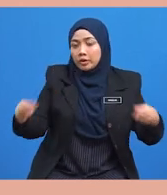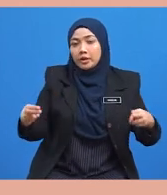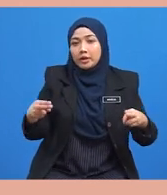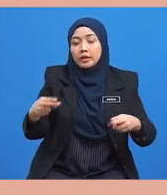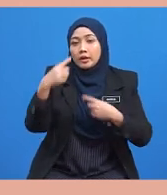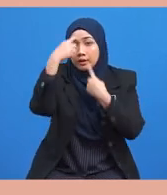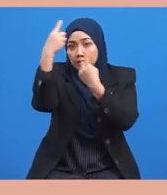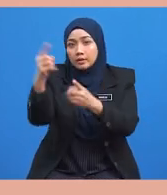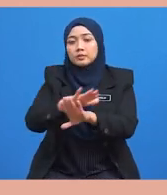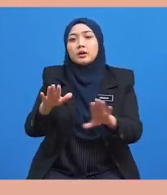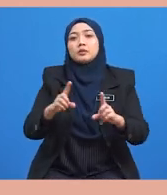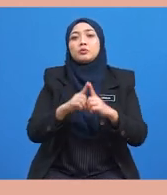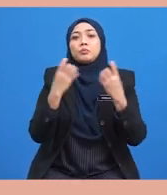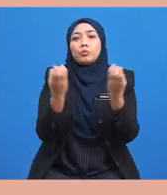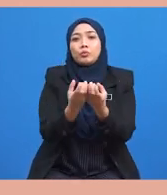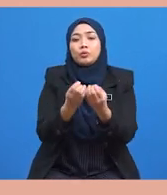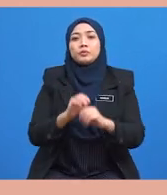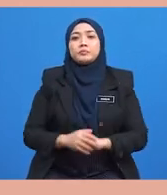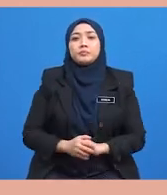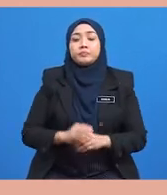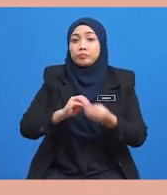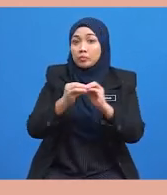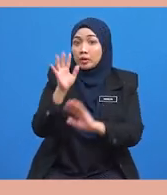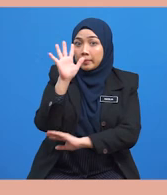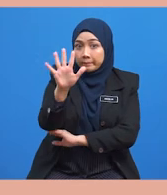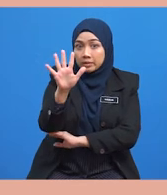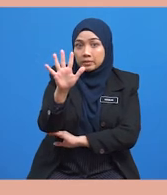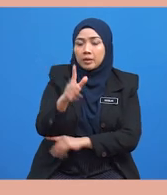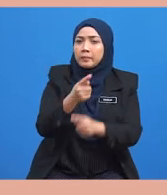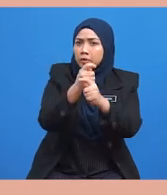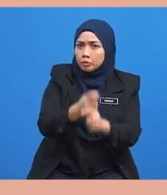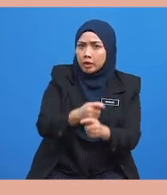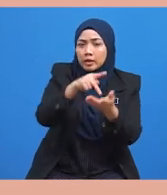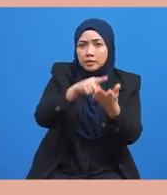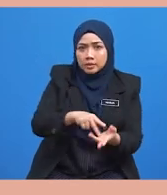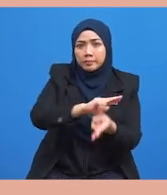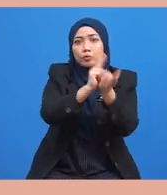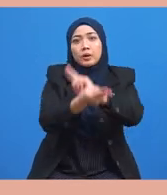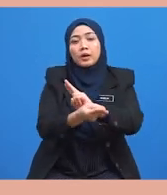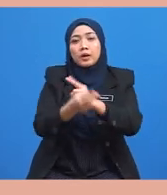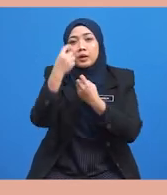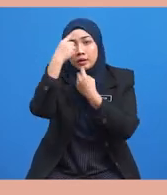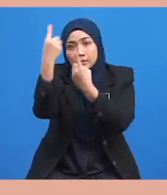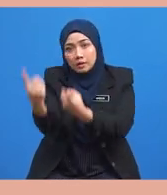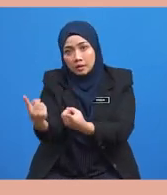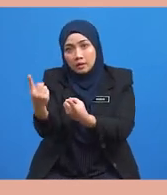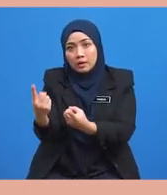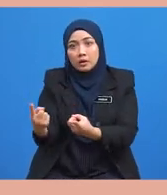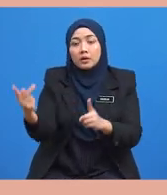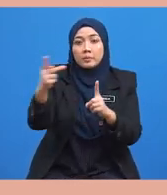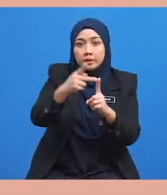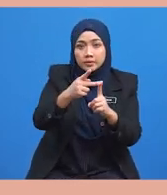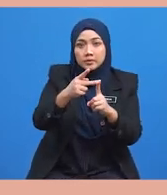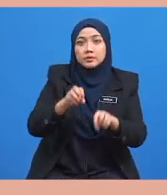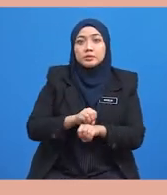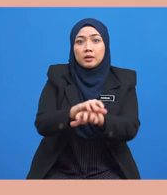data tak terkumpul. Kelima, menentukan kesan perubahan data terhadap serakan berdasarkan